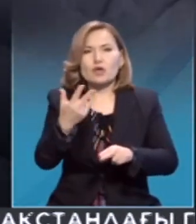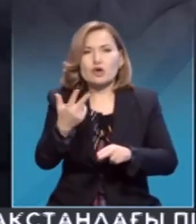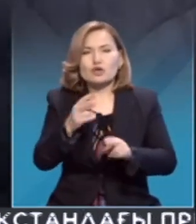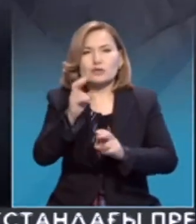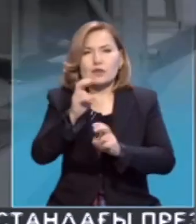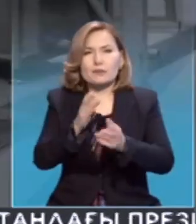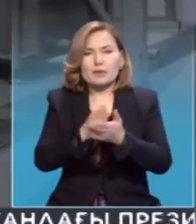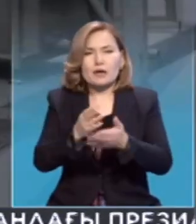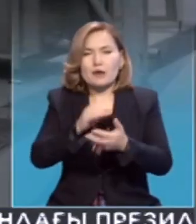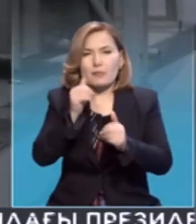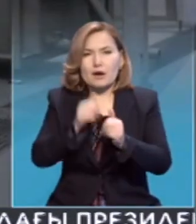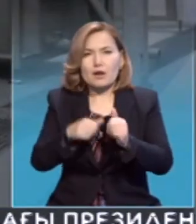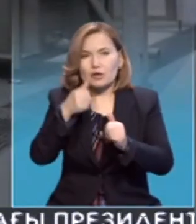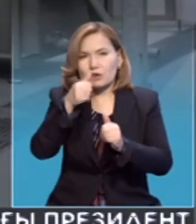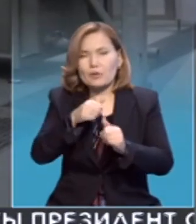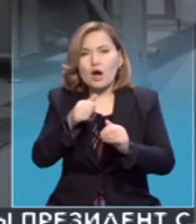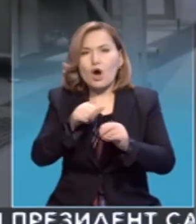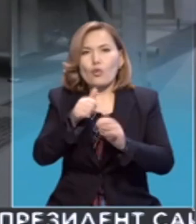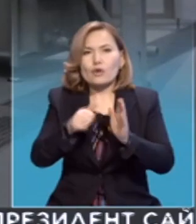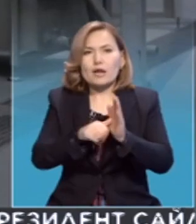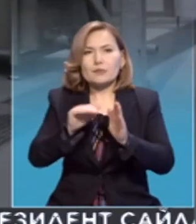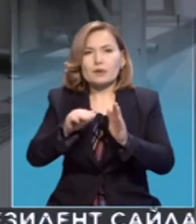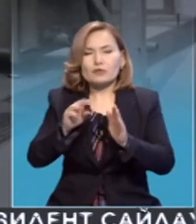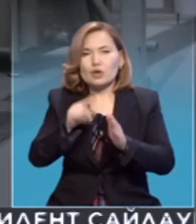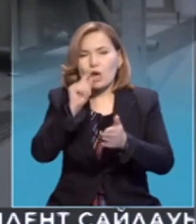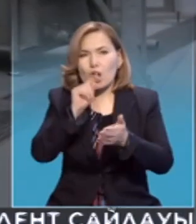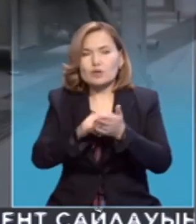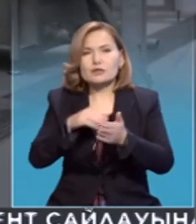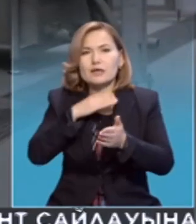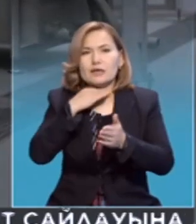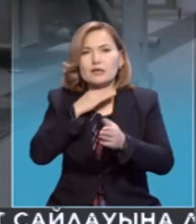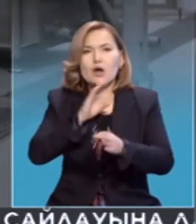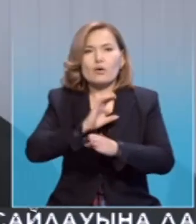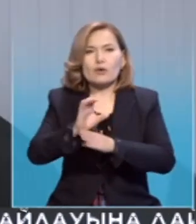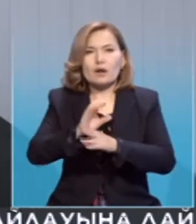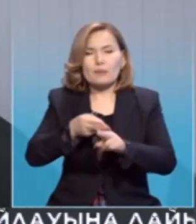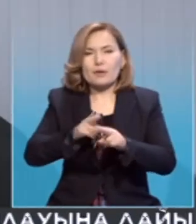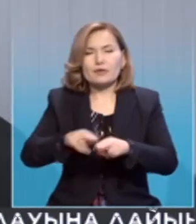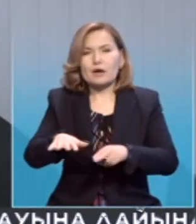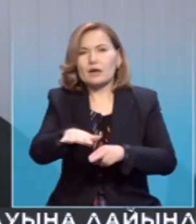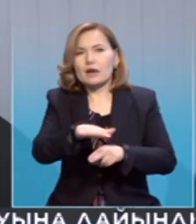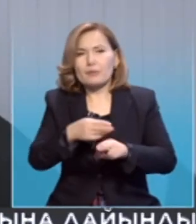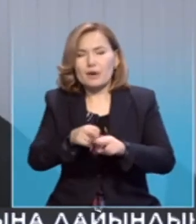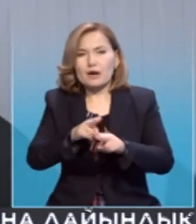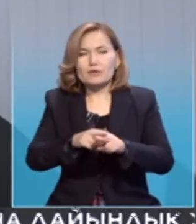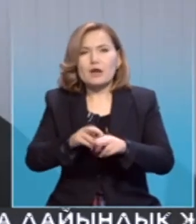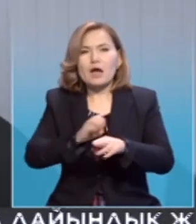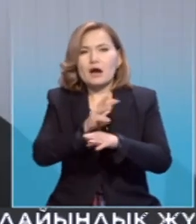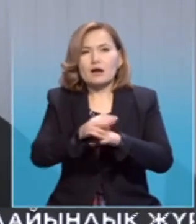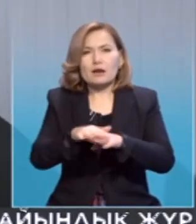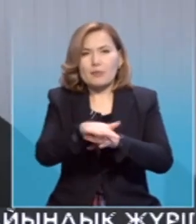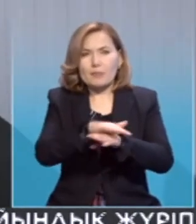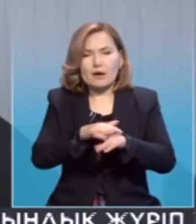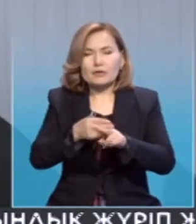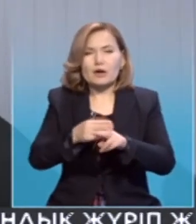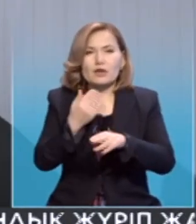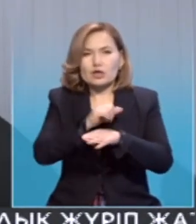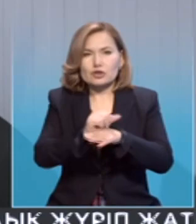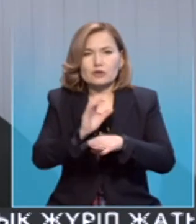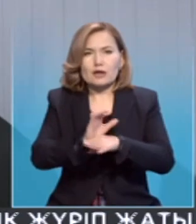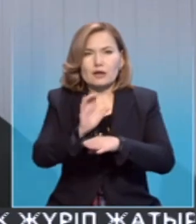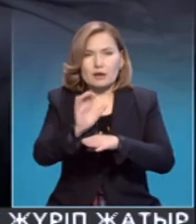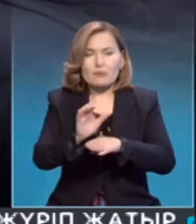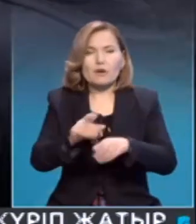қуатымен жұмыс істегенде жылына 16 мың тонна құс етін өндірмек. Мамандардың айтуынша, бұл өңірдің ішкі сұранысын жауып қана қоймай, өнімді сыртқа